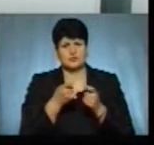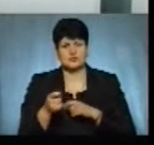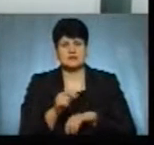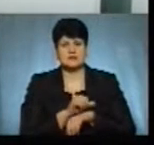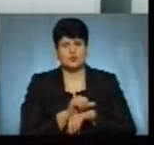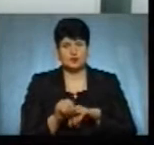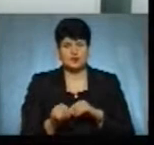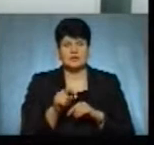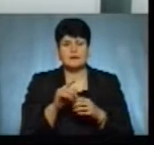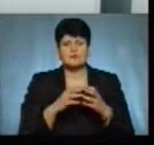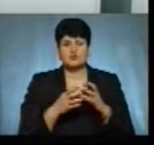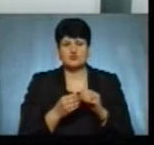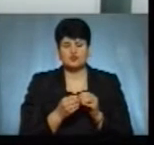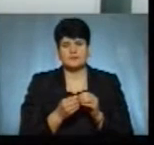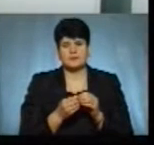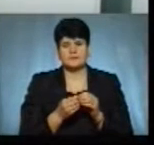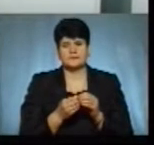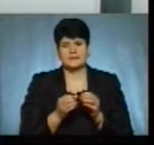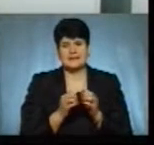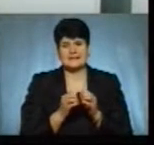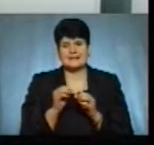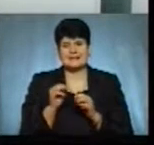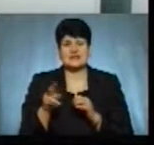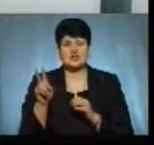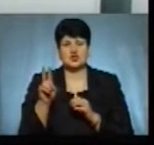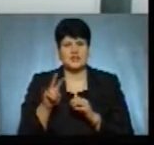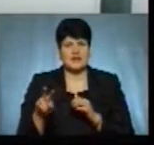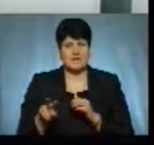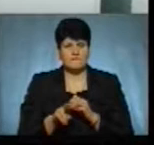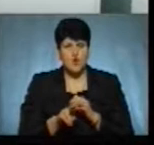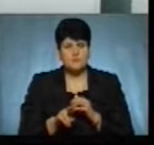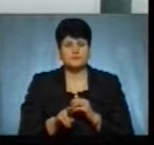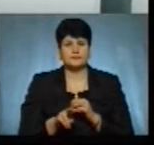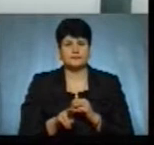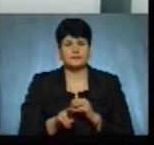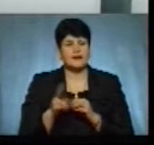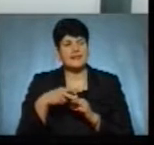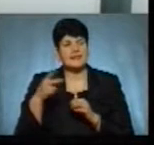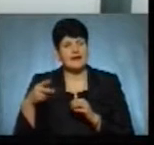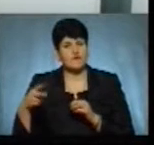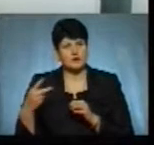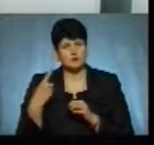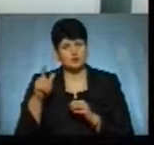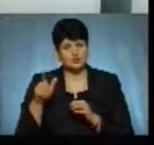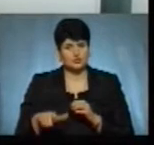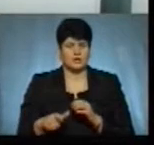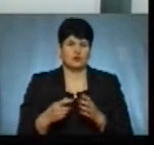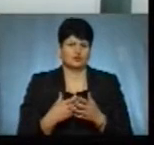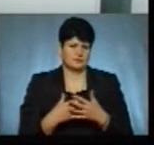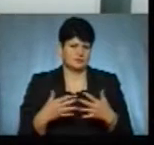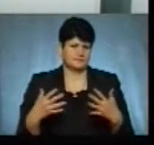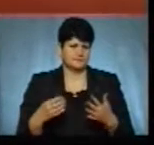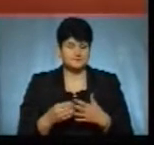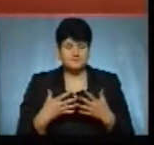але там вже сума еквівалент 10 тисяч євро на особу, валюту чи валютні цінності. Є